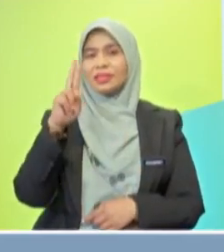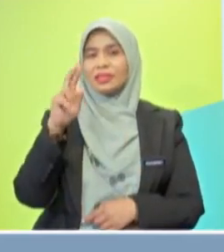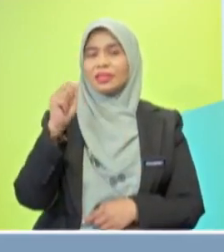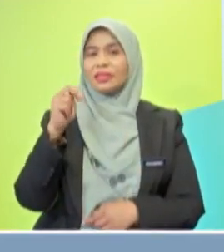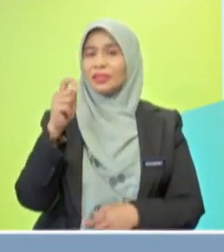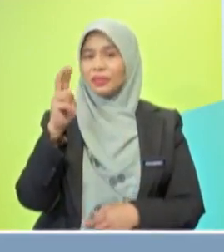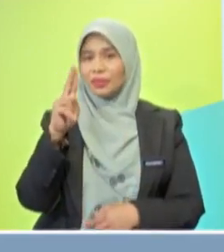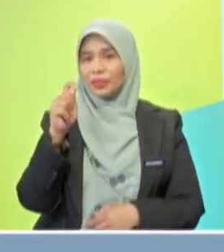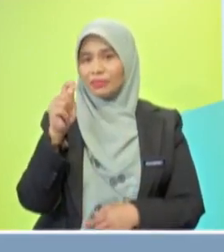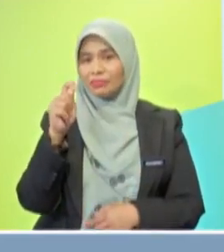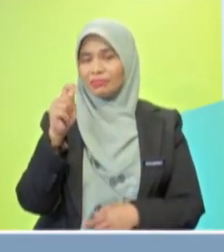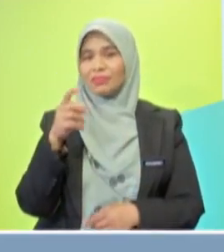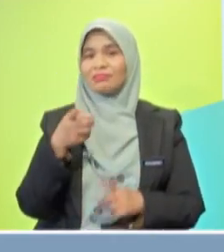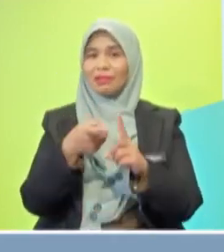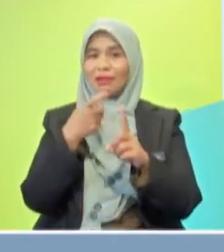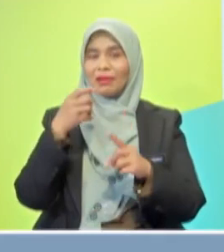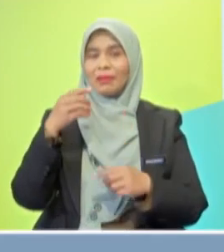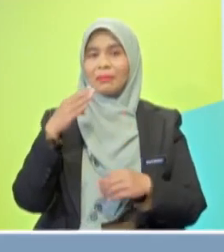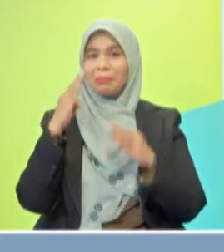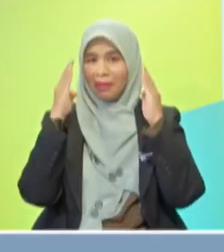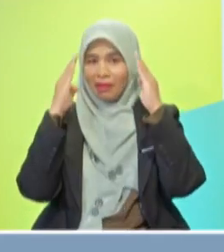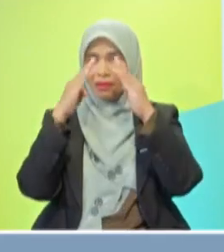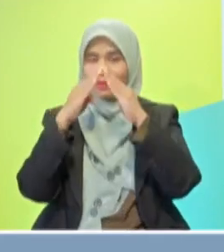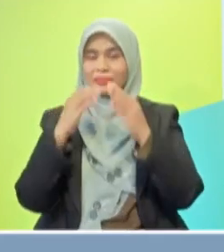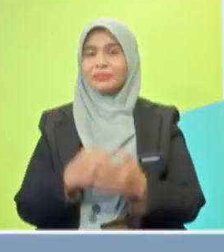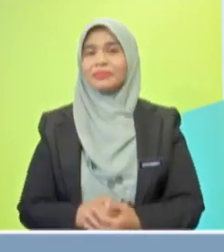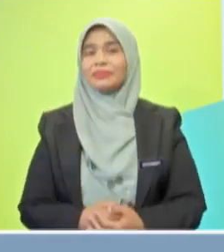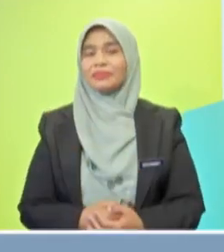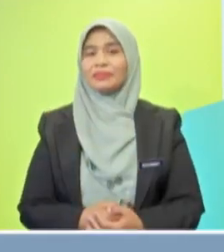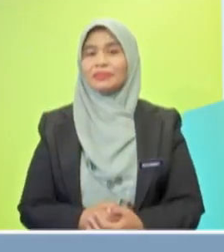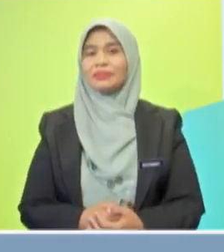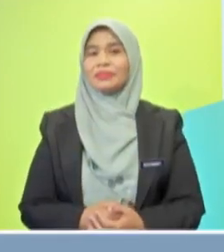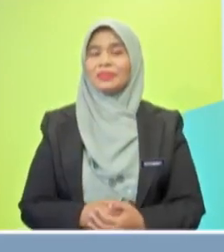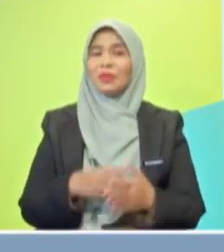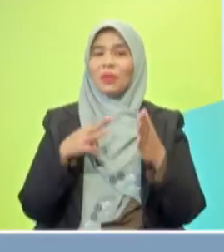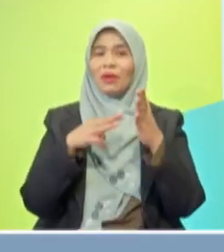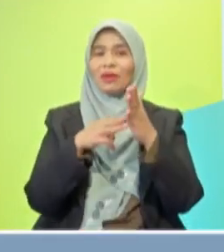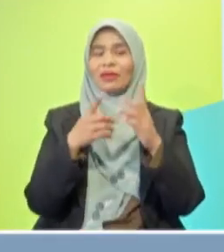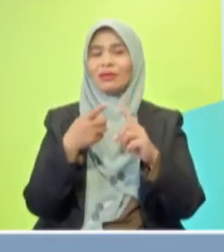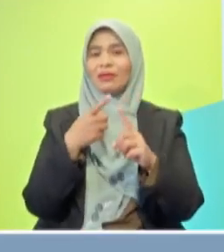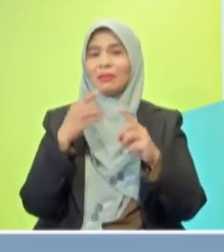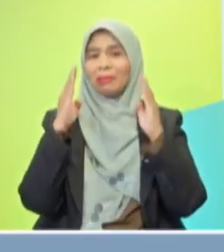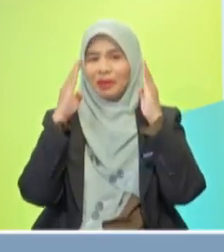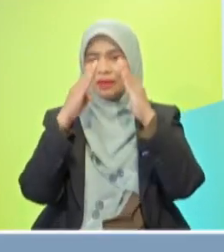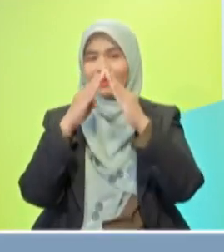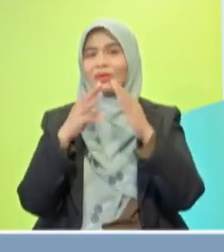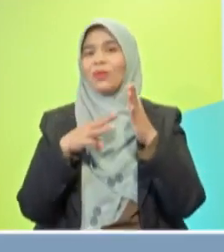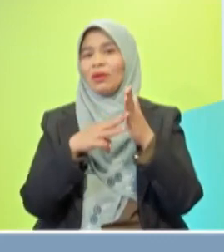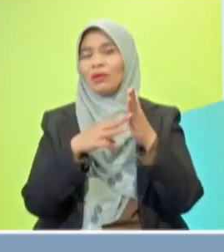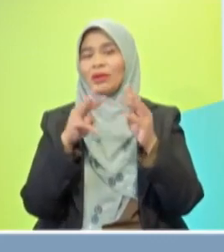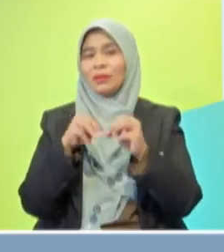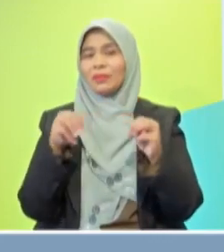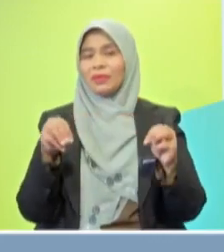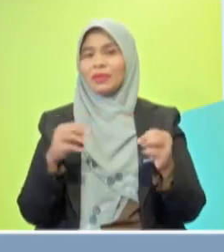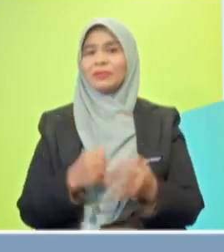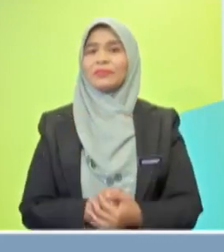Jaya daripada Pahang. Ini jauh ni Aiman. Jadi wakil kita, murid kita pada hari ini yang bersama-sama dengan kelas